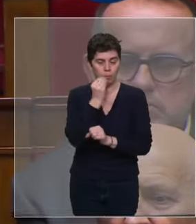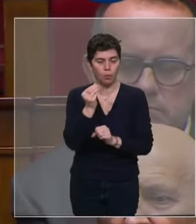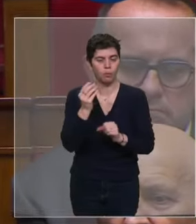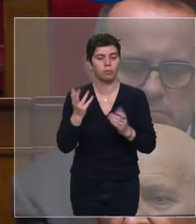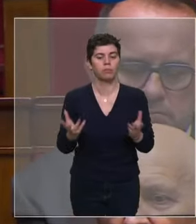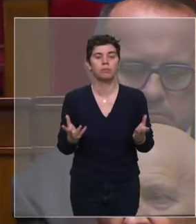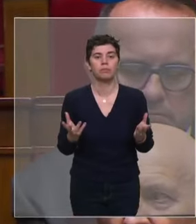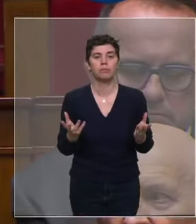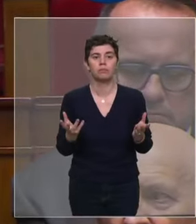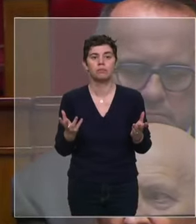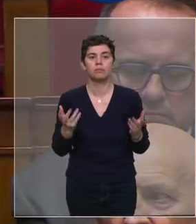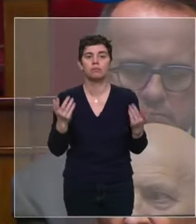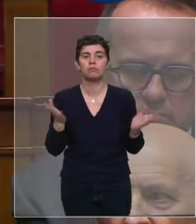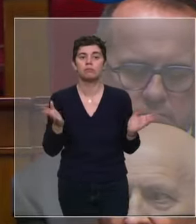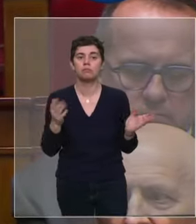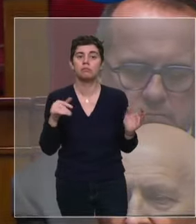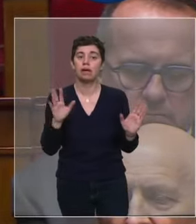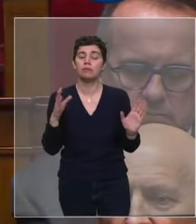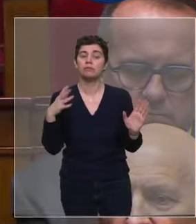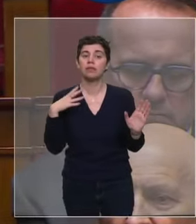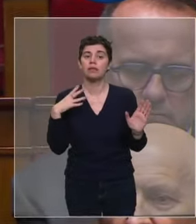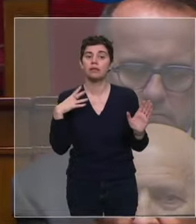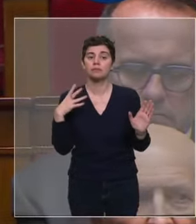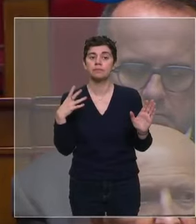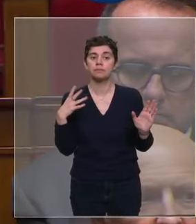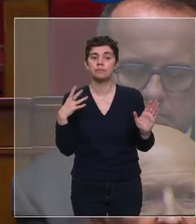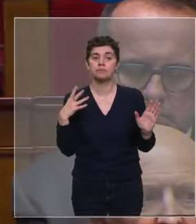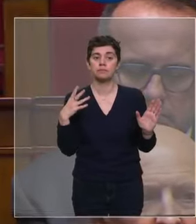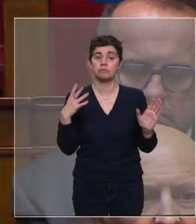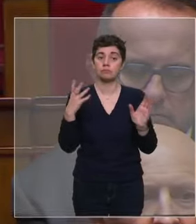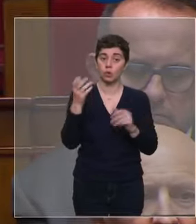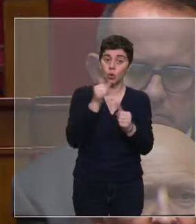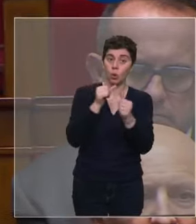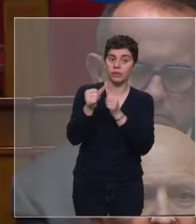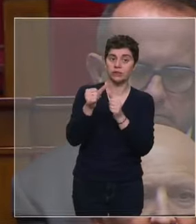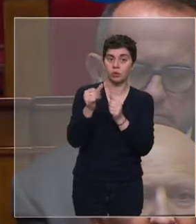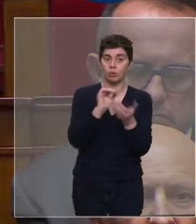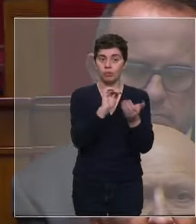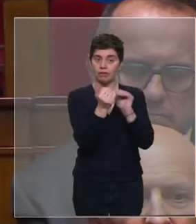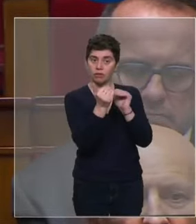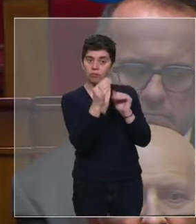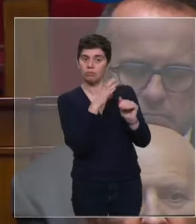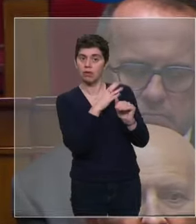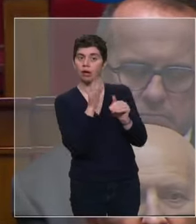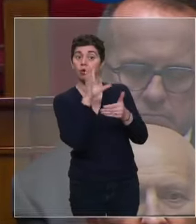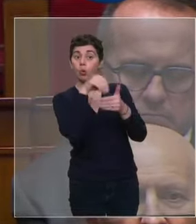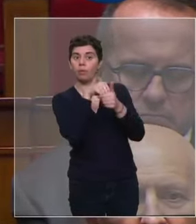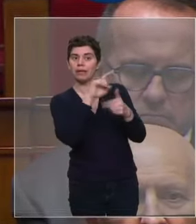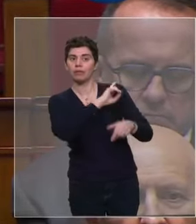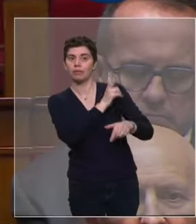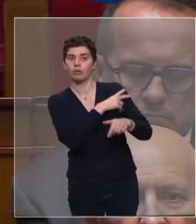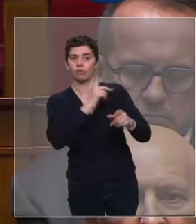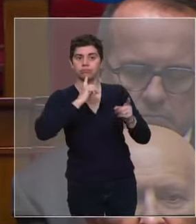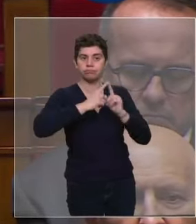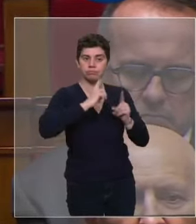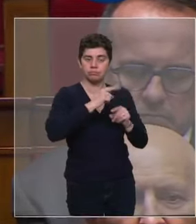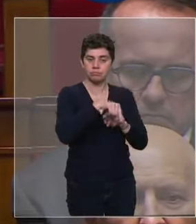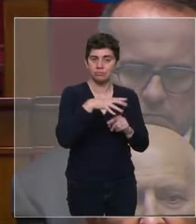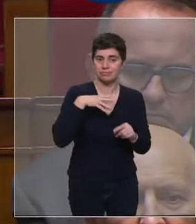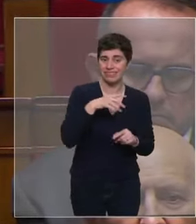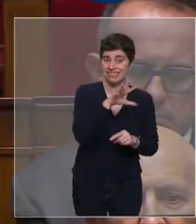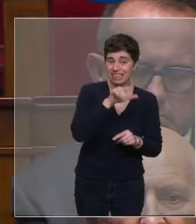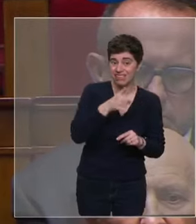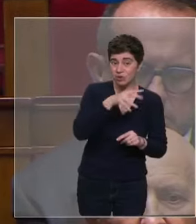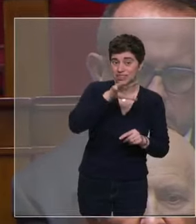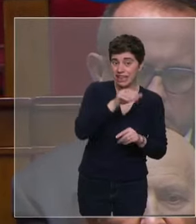qui sont associés à partir du moment où un lien de subordination avec la plateforme est rapporté. Ce sont 5,5